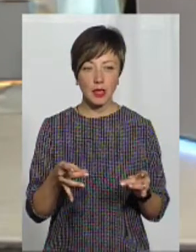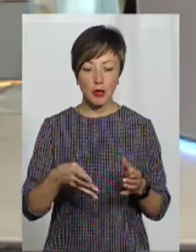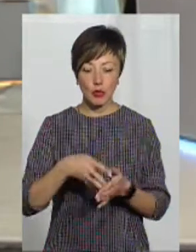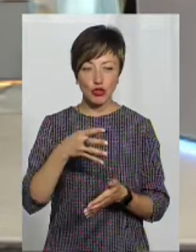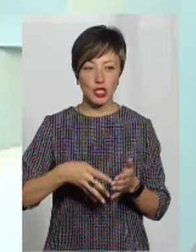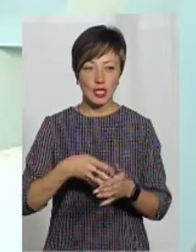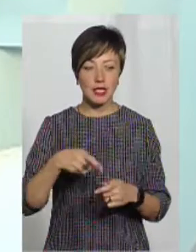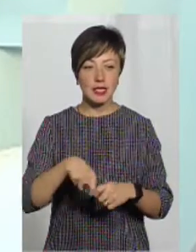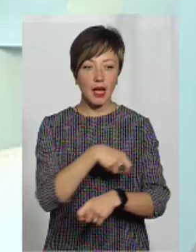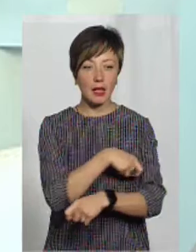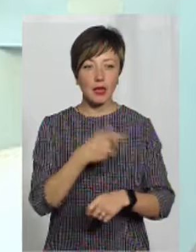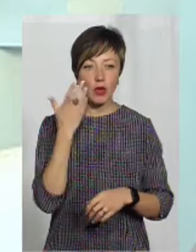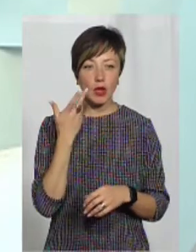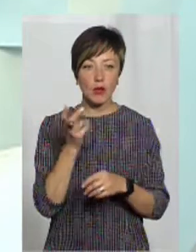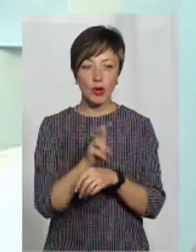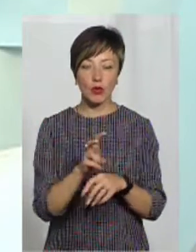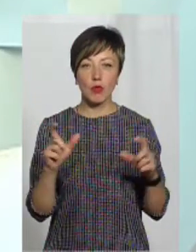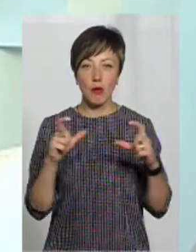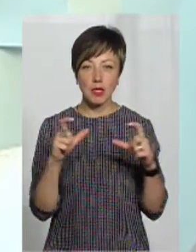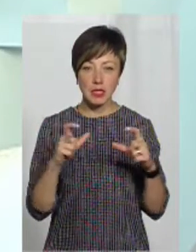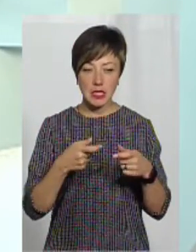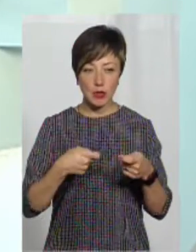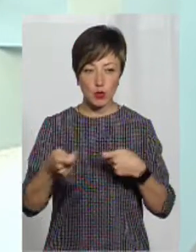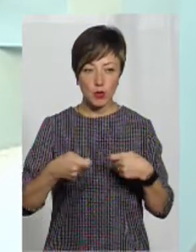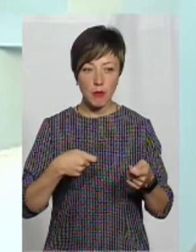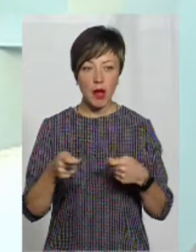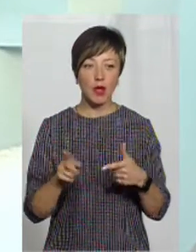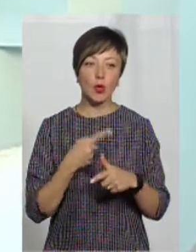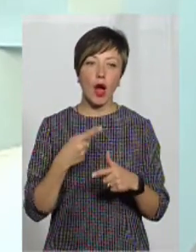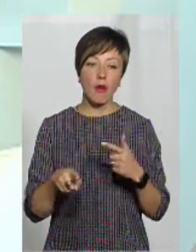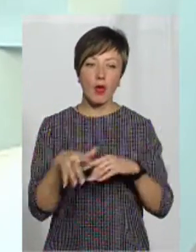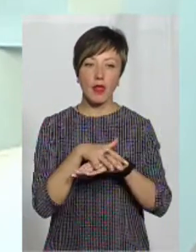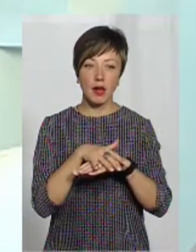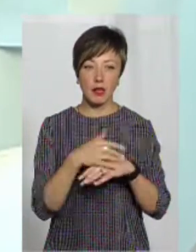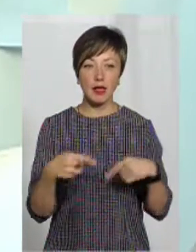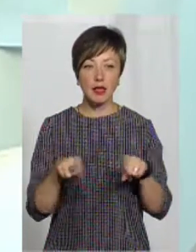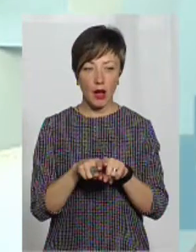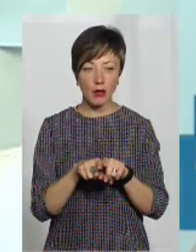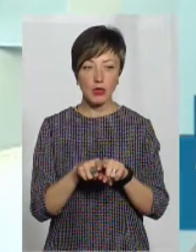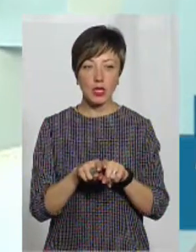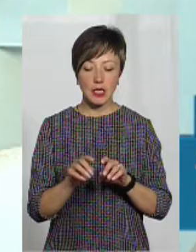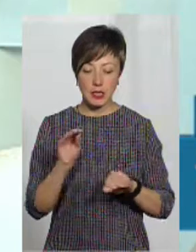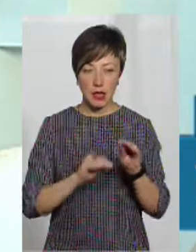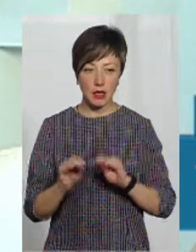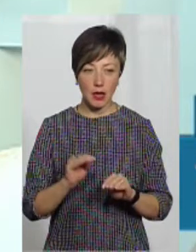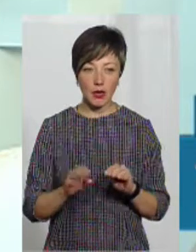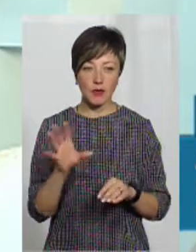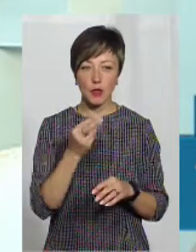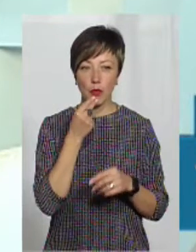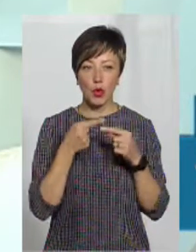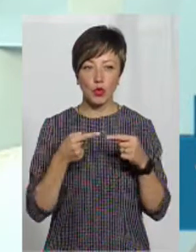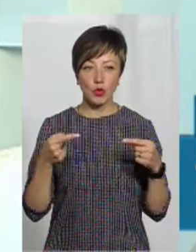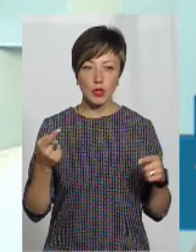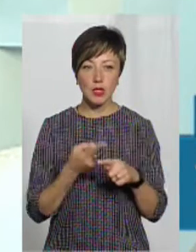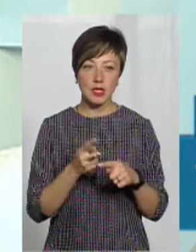пошиті з тканини. І коли я приходжу до супермаркету або на ринок, я також складаю туди усі